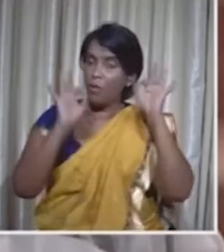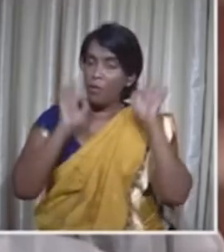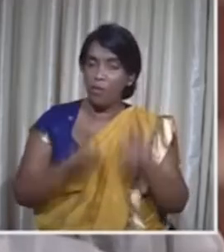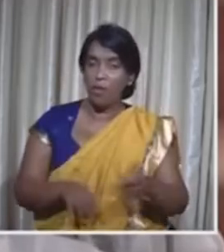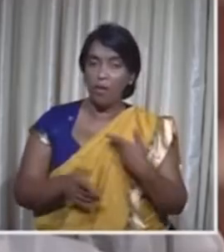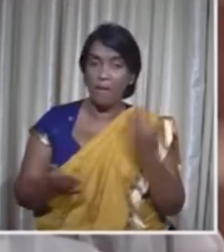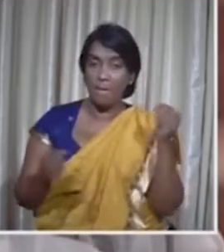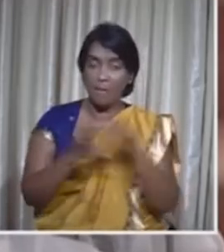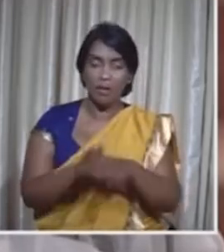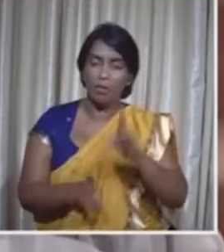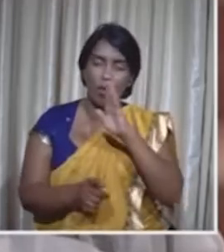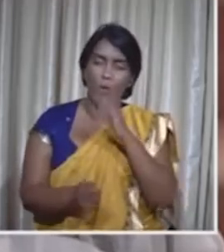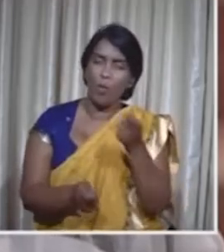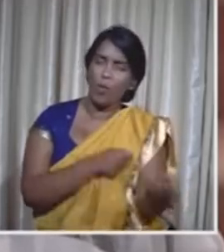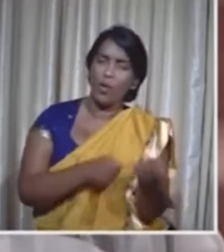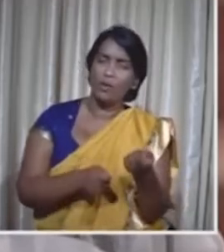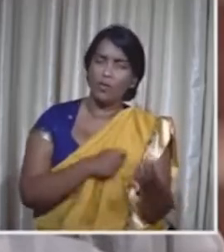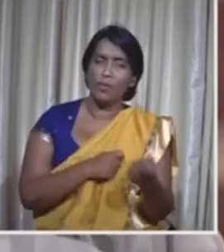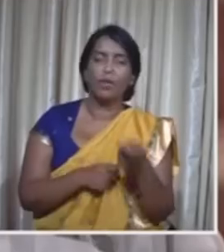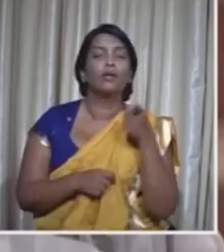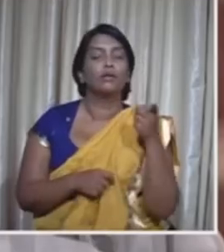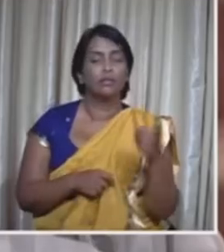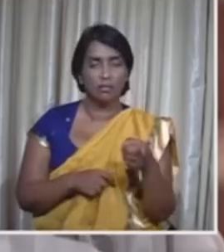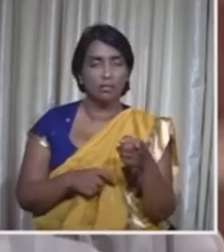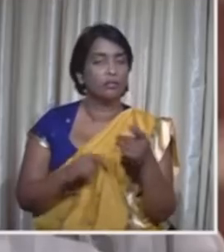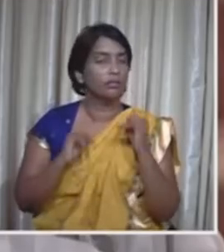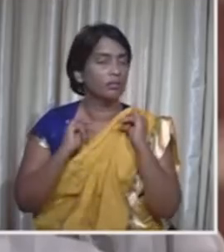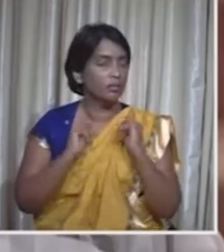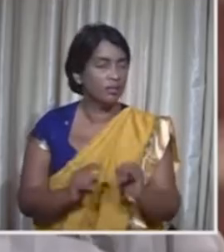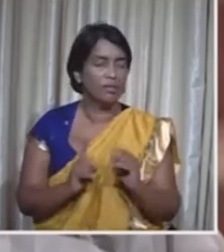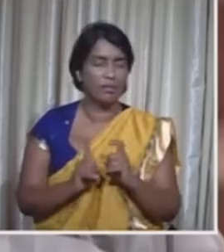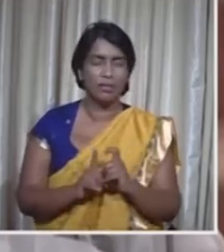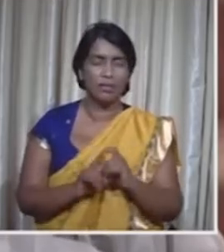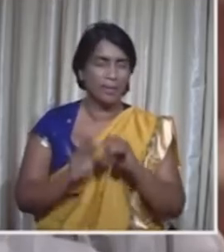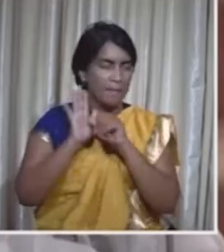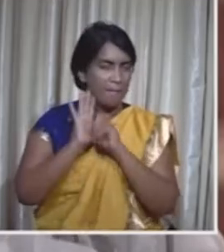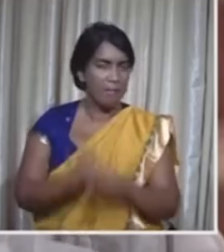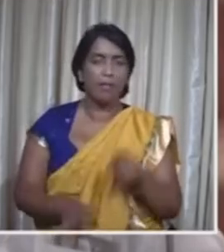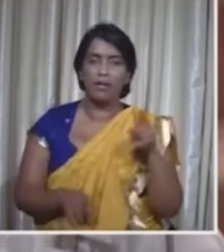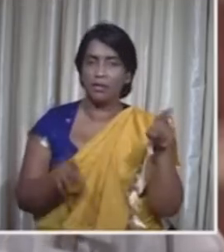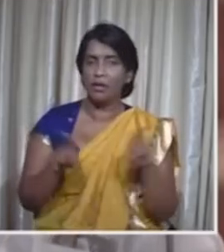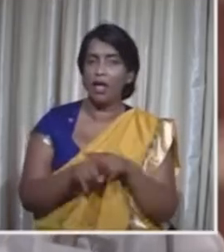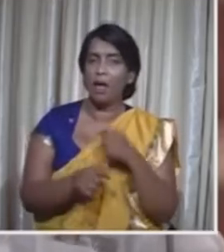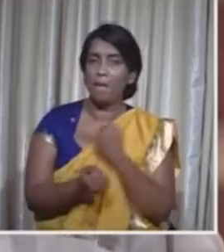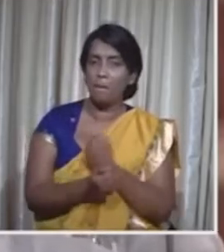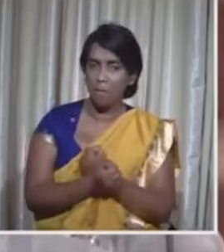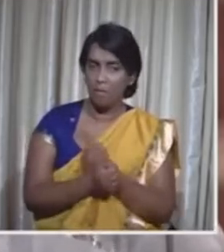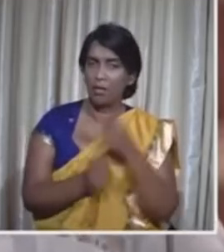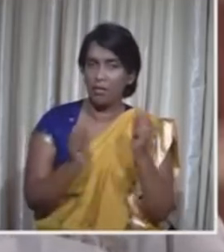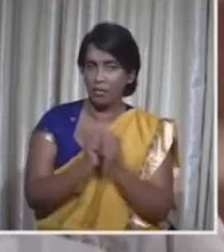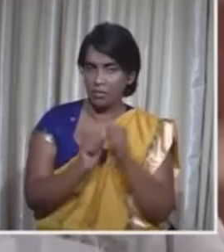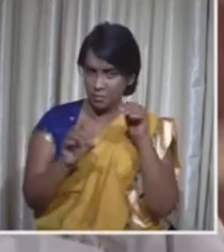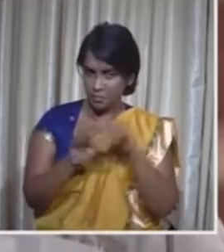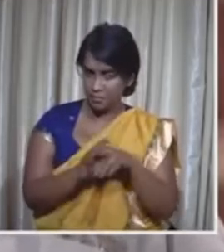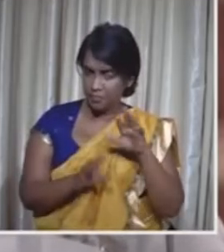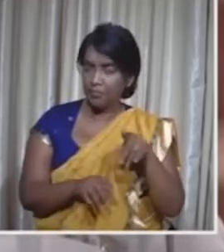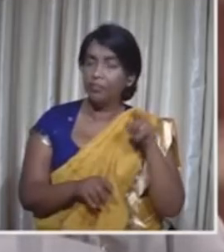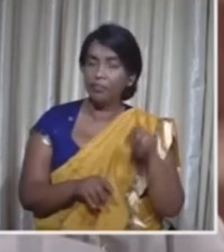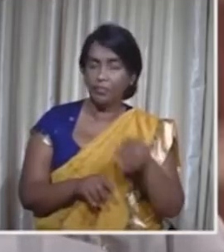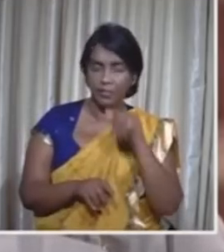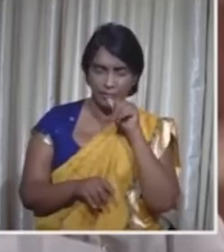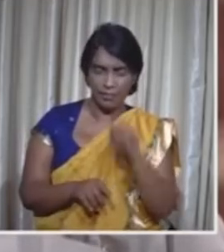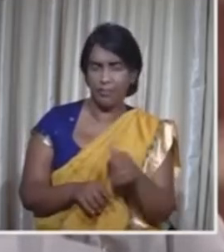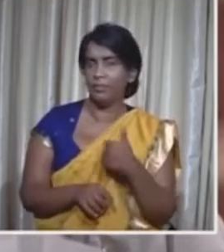குண்டுக்கட்டாக தூக்கி மிக கேவலமான முறையிலே இந்த நாட்டினுடைய போலீசார் நடந்து கொண்டது வரலாற்றிலே ஒரு துக்கமாக